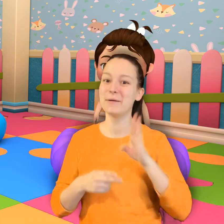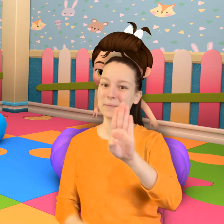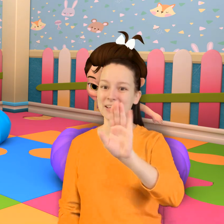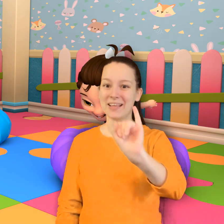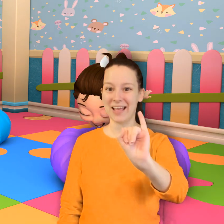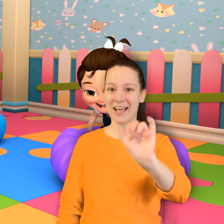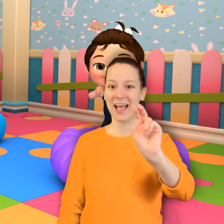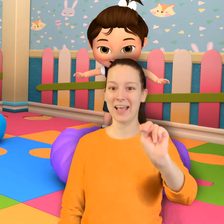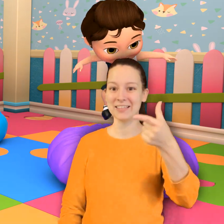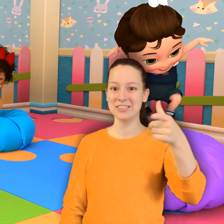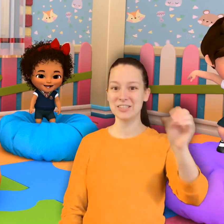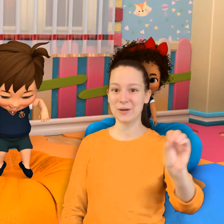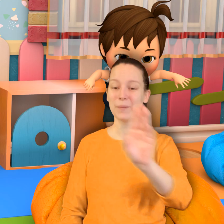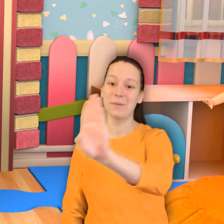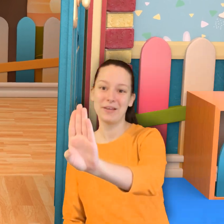Б-И-Н-Г-О,